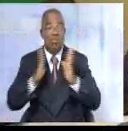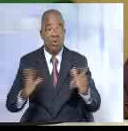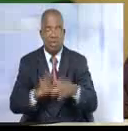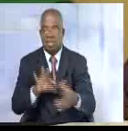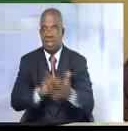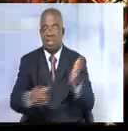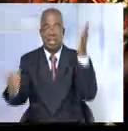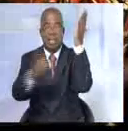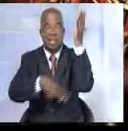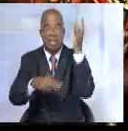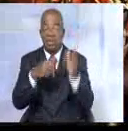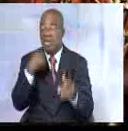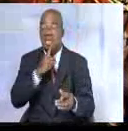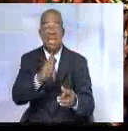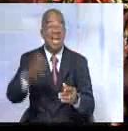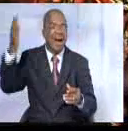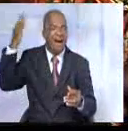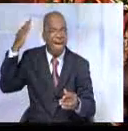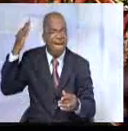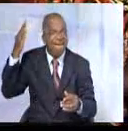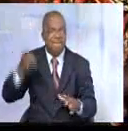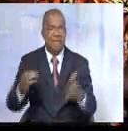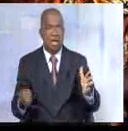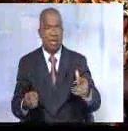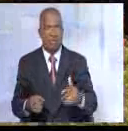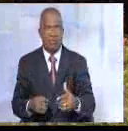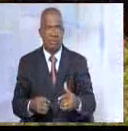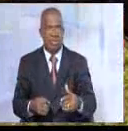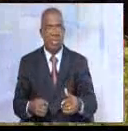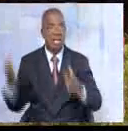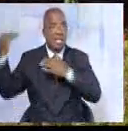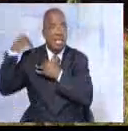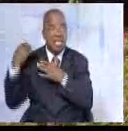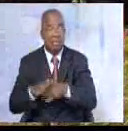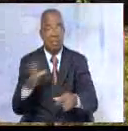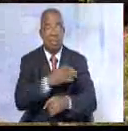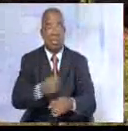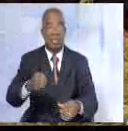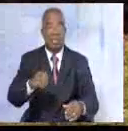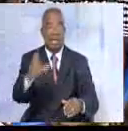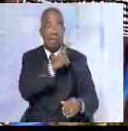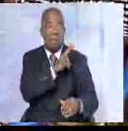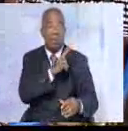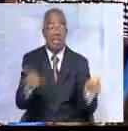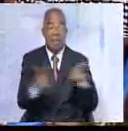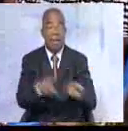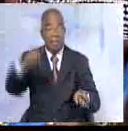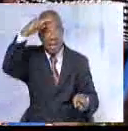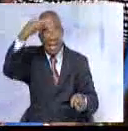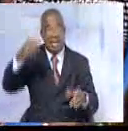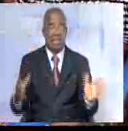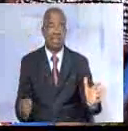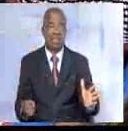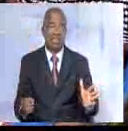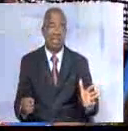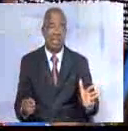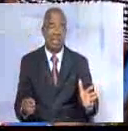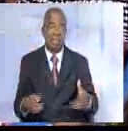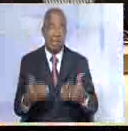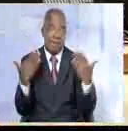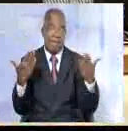de nature à porter atteinte à la cohésion sociale et à la cohabitation pacifique. Vous êtes là pour